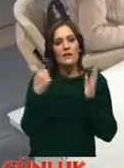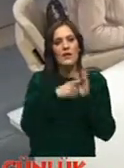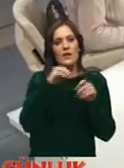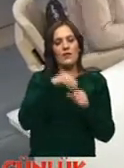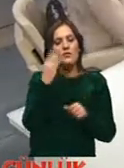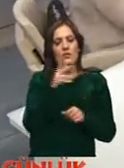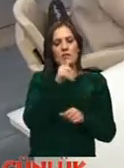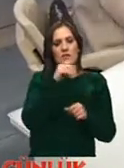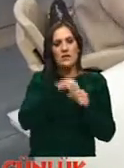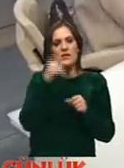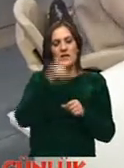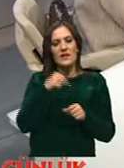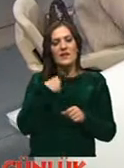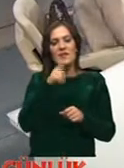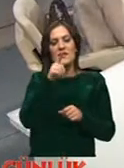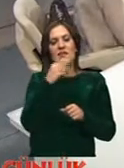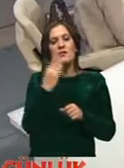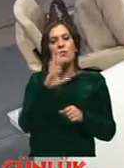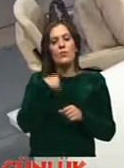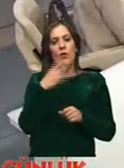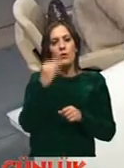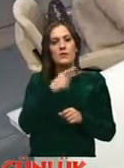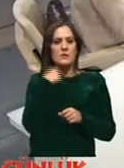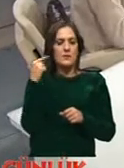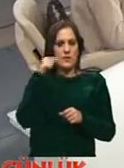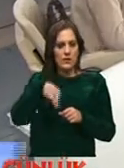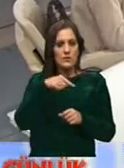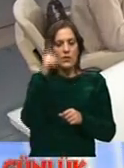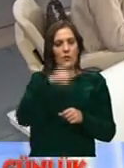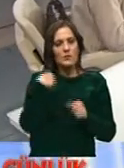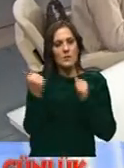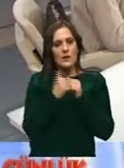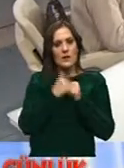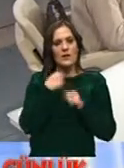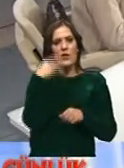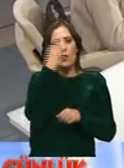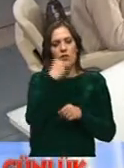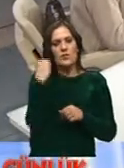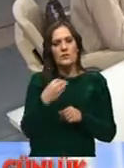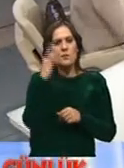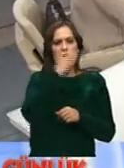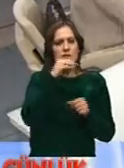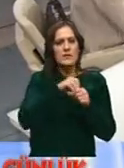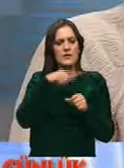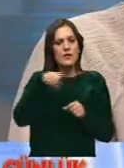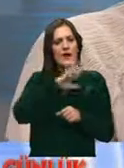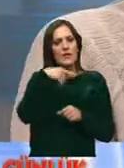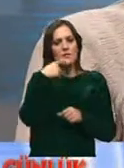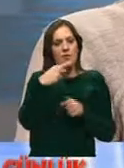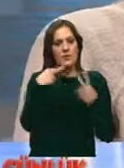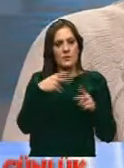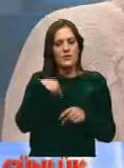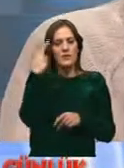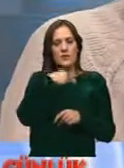hep. Yani evet. Çok seslilik, önce tek seslilik olmadan olması imkansız. Yani önce birlikte kolay, güzel, basit. Herkesin